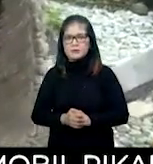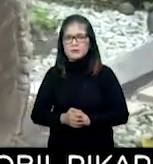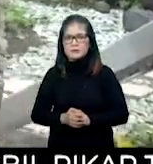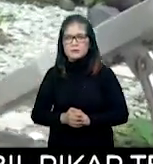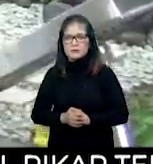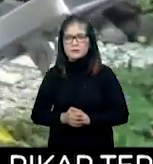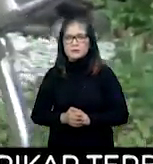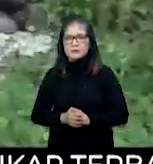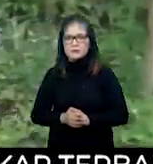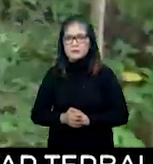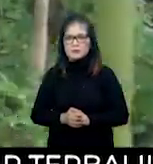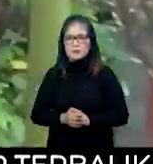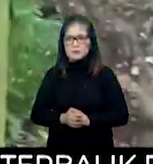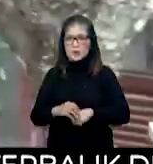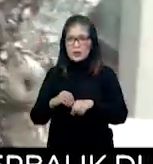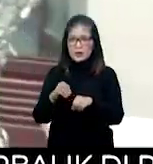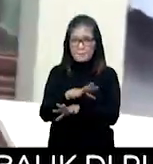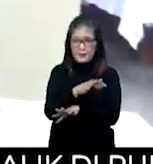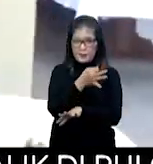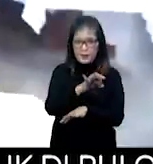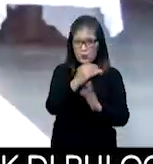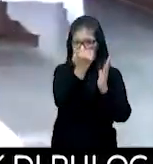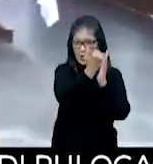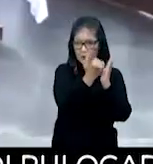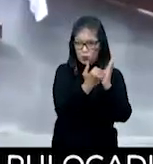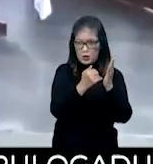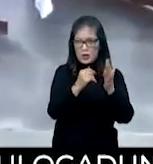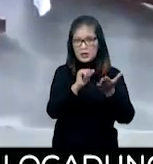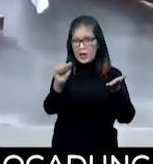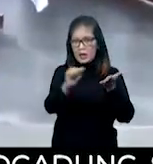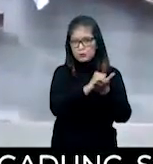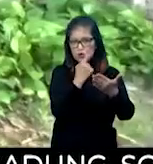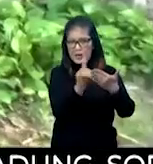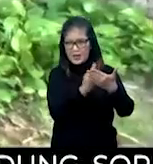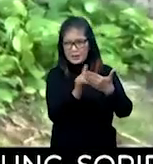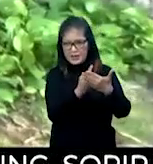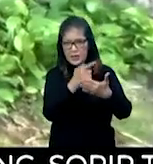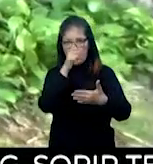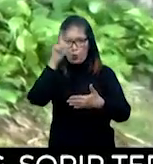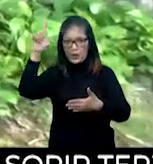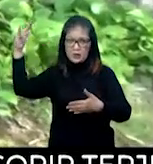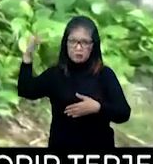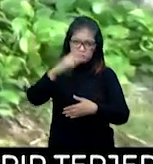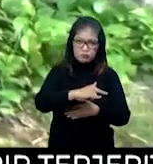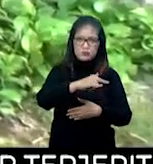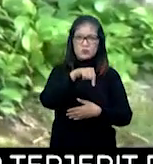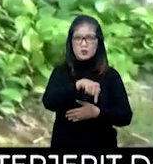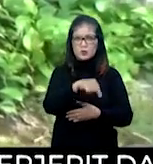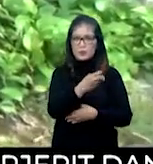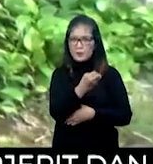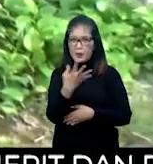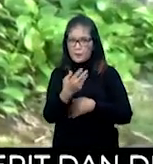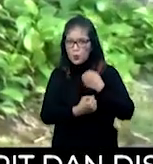ujicoba bebas karantina dan visa on Arrival bagi pelaku perjalanan luar negeri yang masuk ke Bali mulai hari ini mengubah keadaan sejumlah pelaku industri